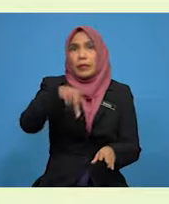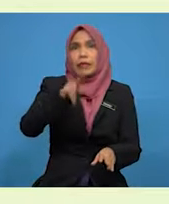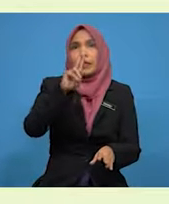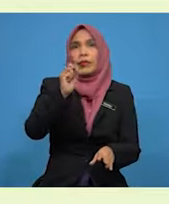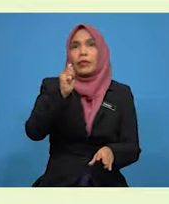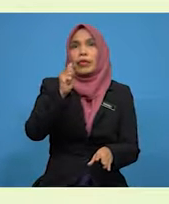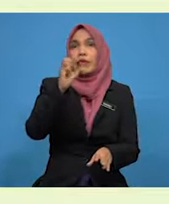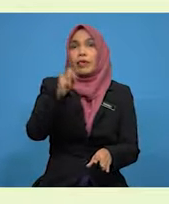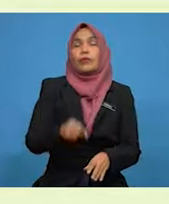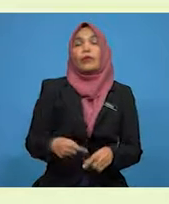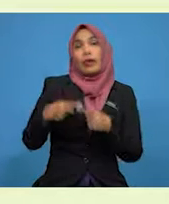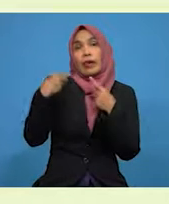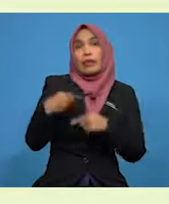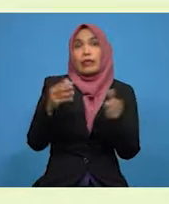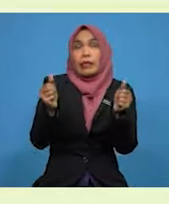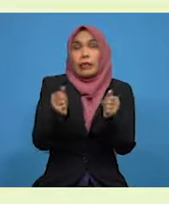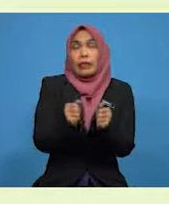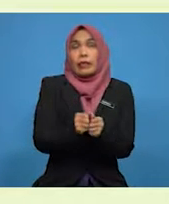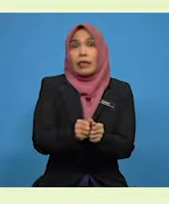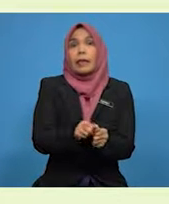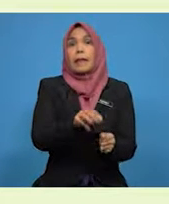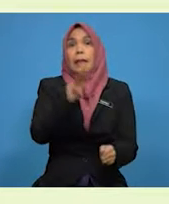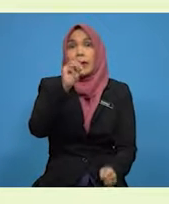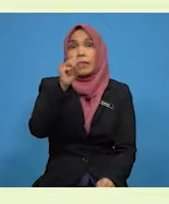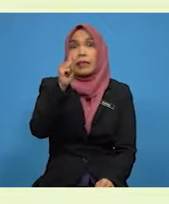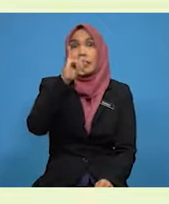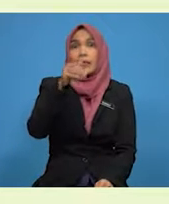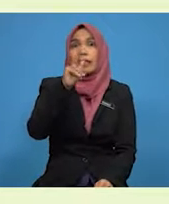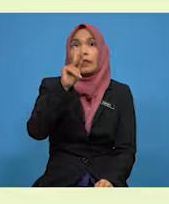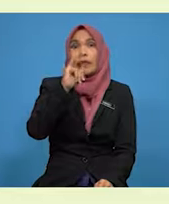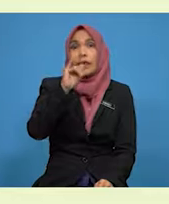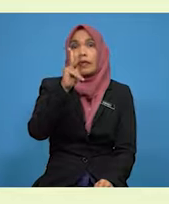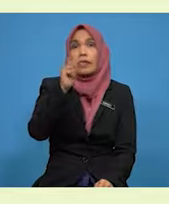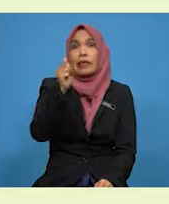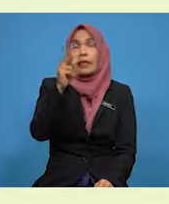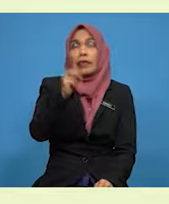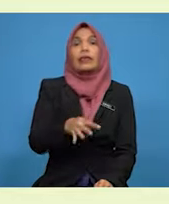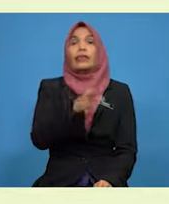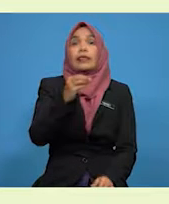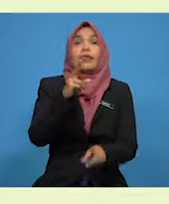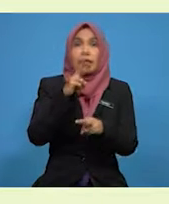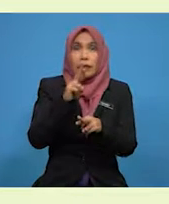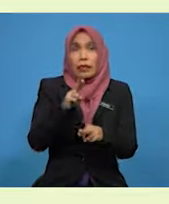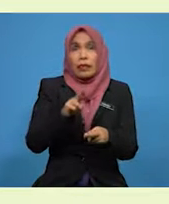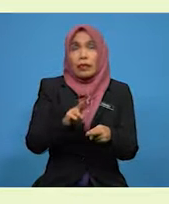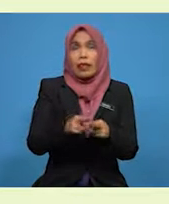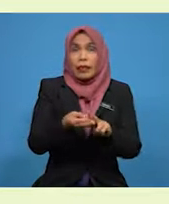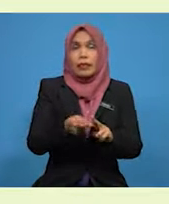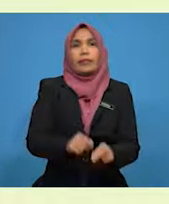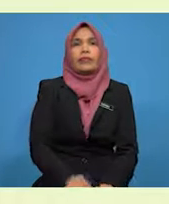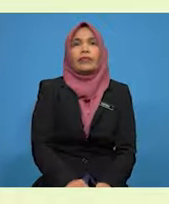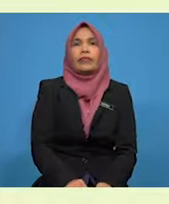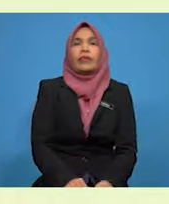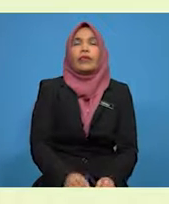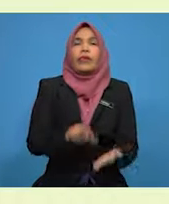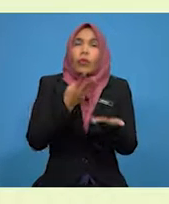menyebabkan gangguan emosi kepada pekerja. Masalah peribadi juga seperti masalah kewangan akibat bebanan